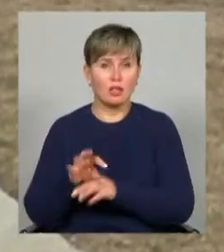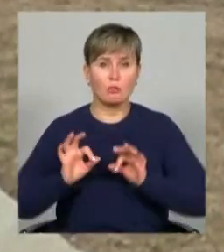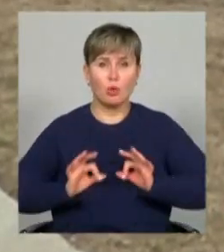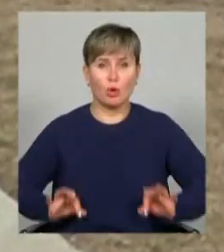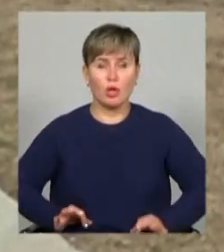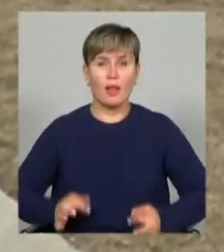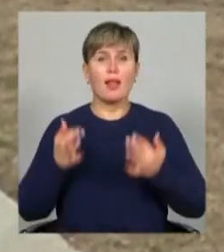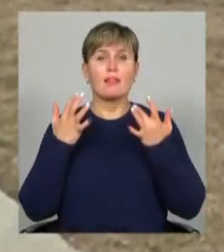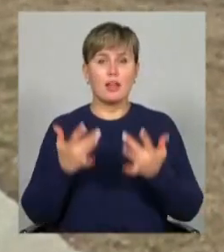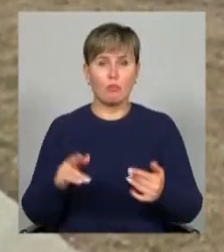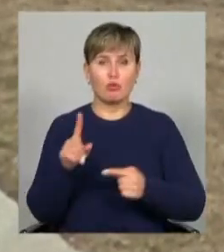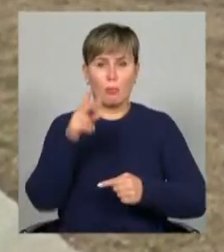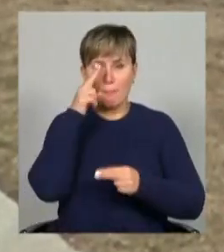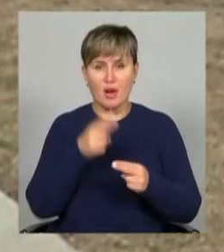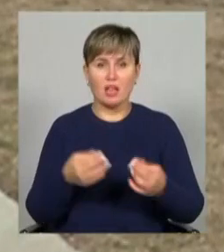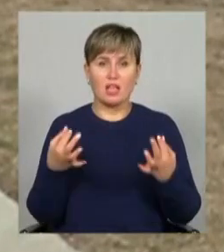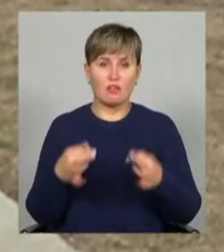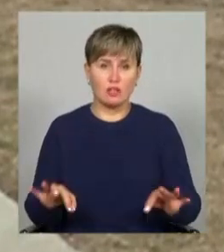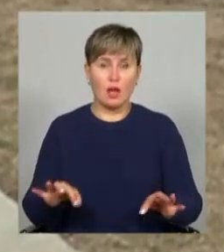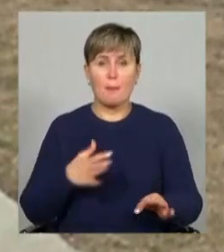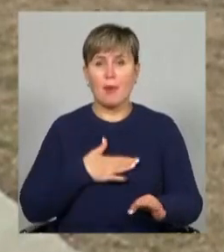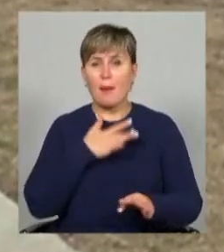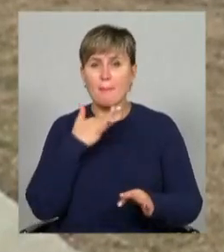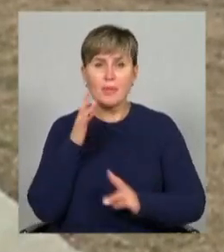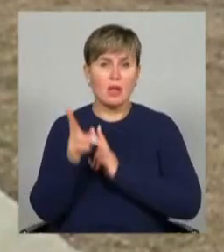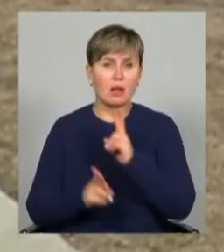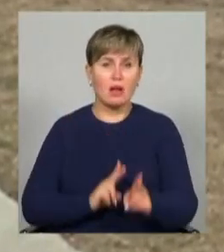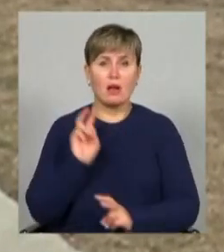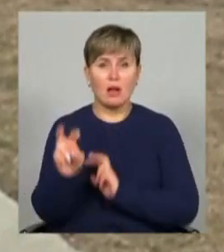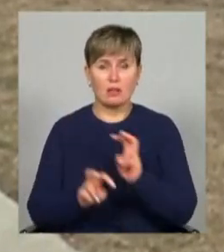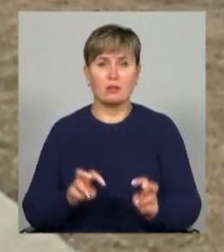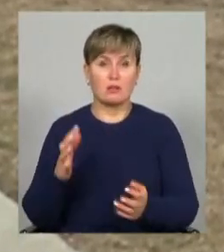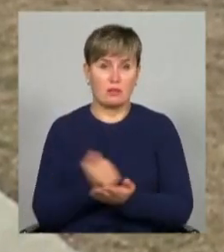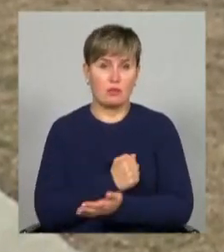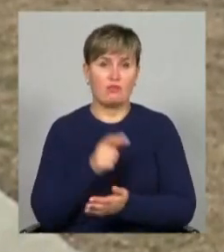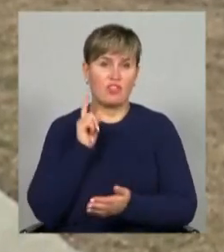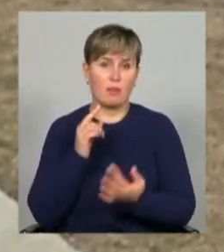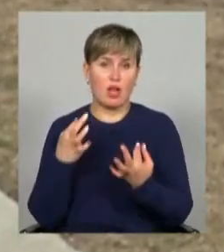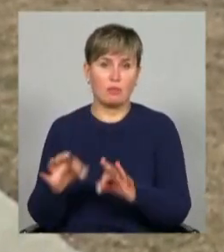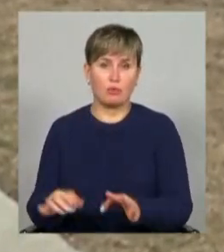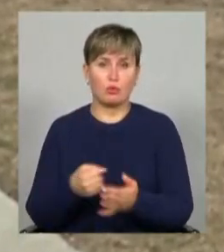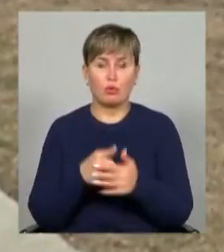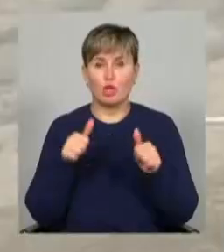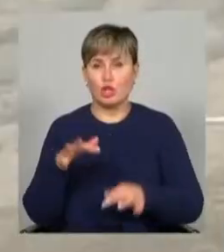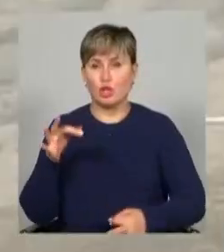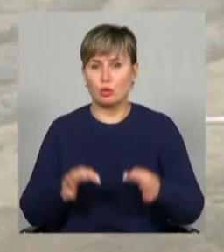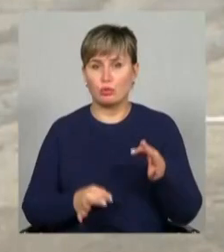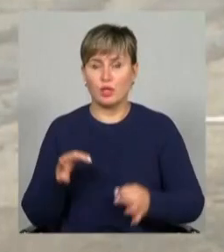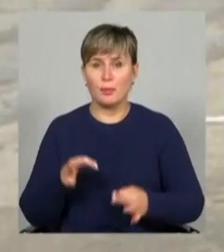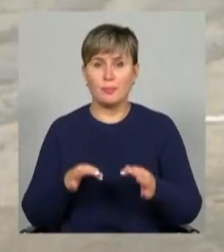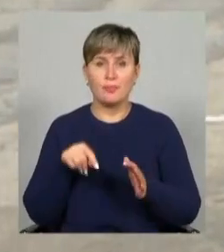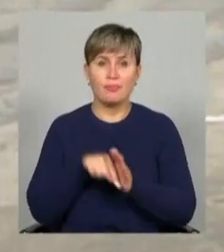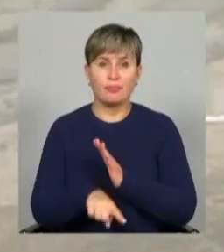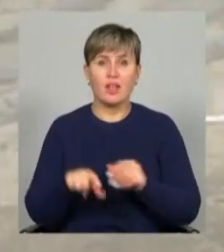прокуратуру, требовала, чтобы брата освободили. Мои многочисленные походы дали плоды, и его временно отпустили до решения суда. Уркен